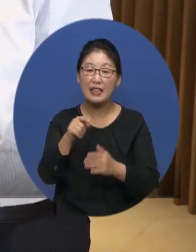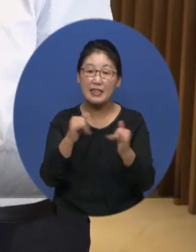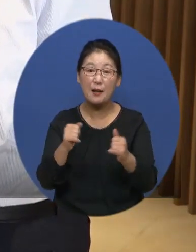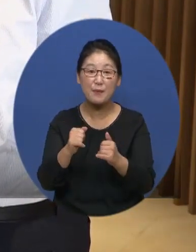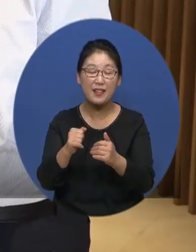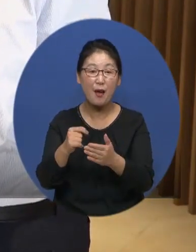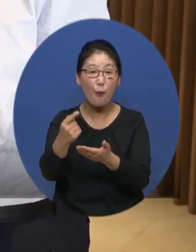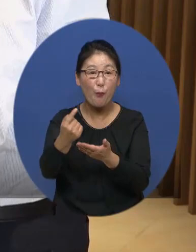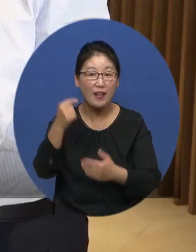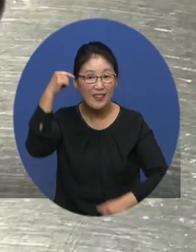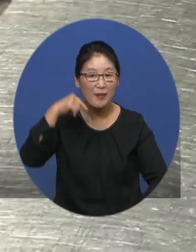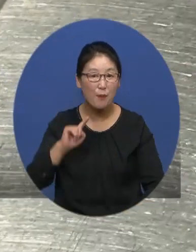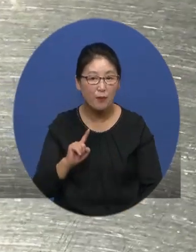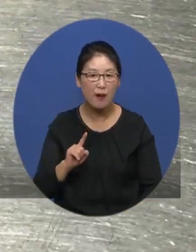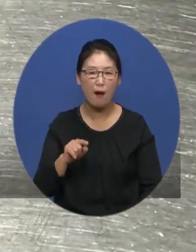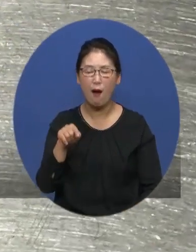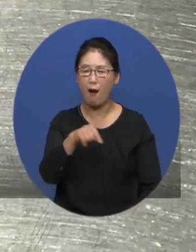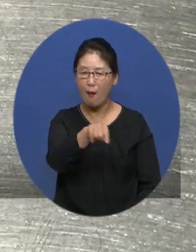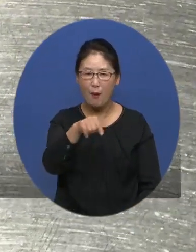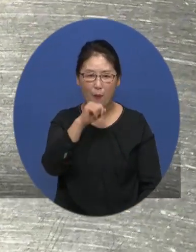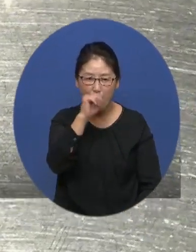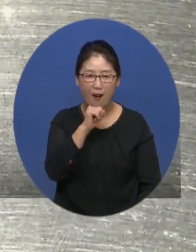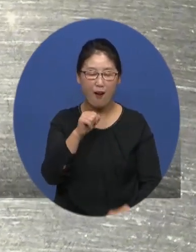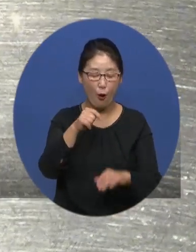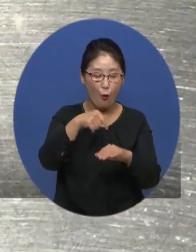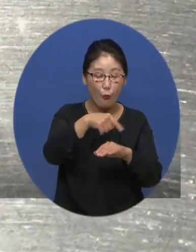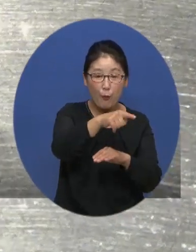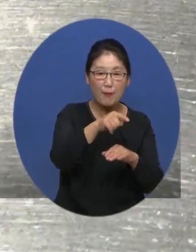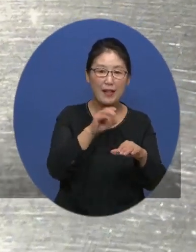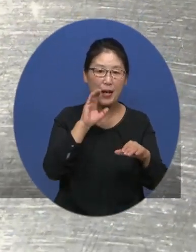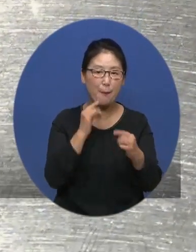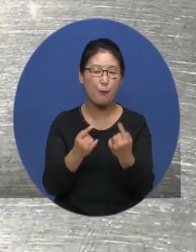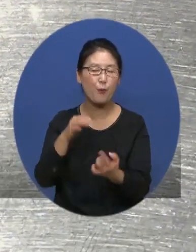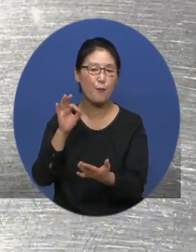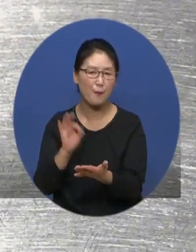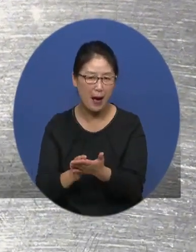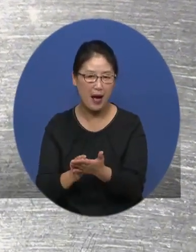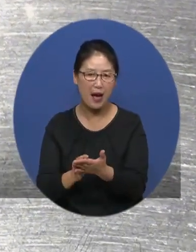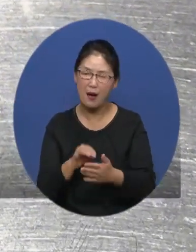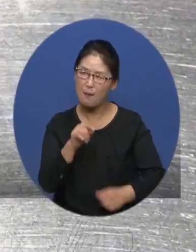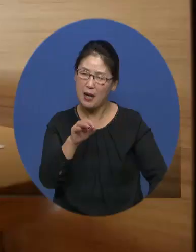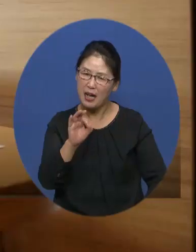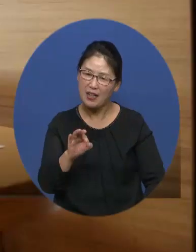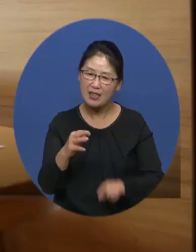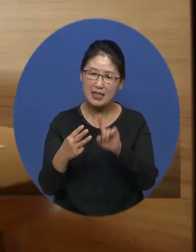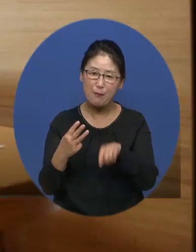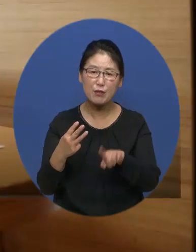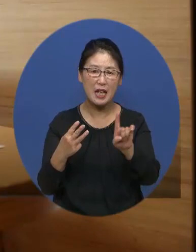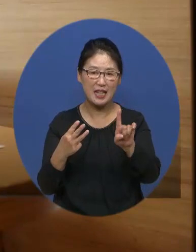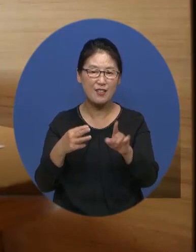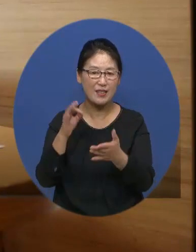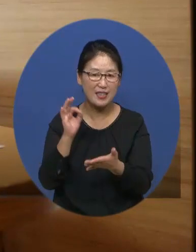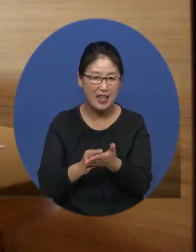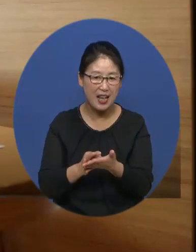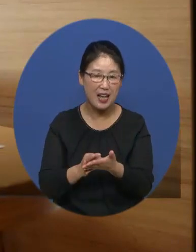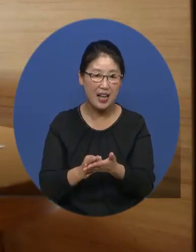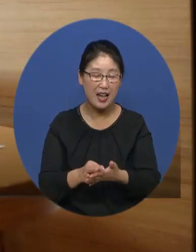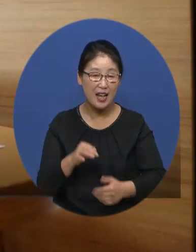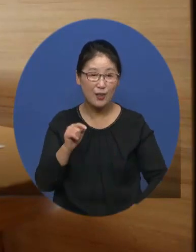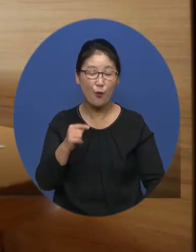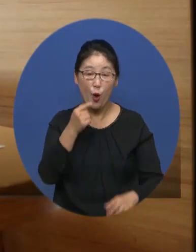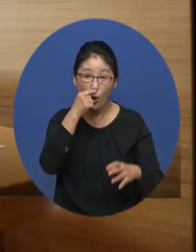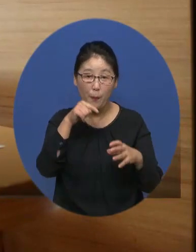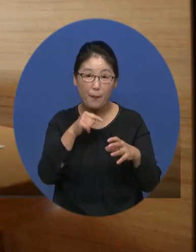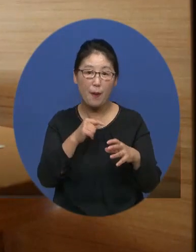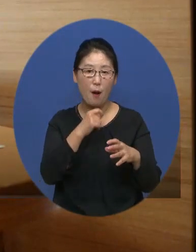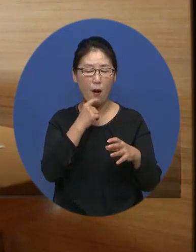좋죠. 일단 가격이 외부 매장보다 엄청 저렴한 가격이거든요. 3분의 1도 안 되는 가격에 뭐 품질은 떨어지지 않고요.